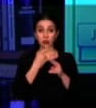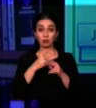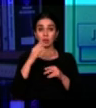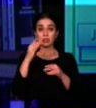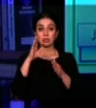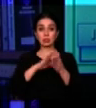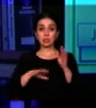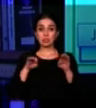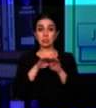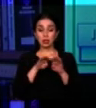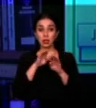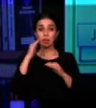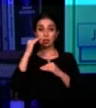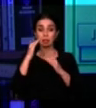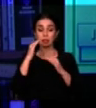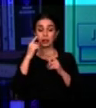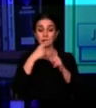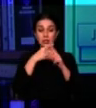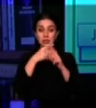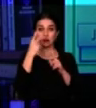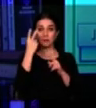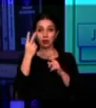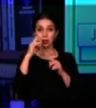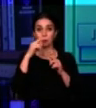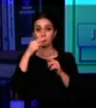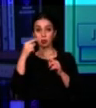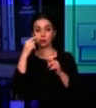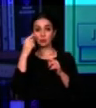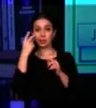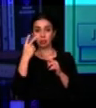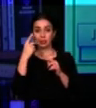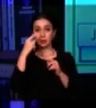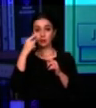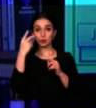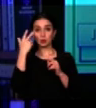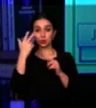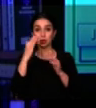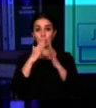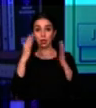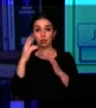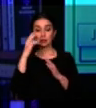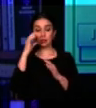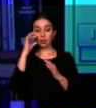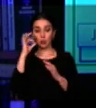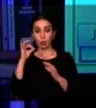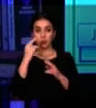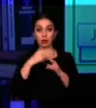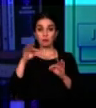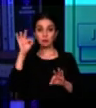тенгсизлиги x квадрат минус 2x минус 3 катта 0 дан. график эскизы мы